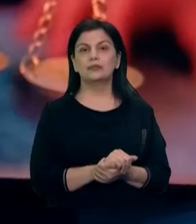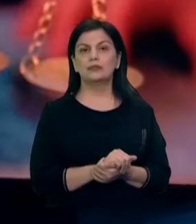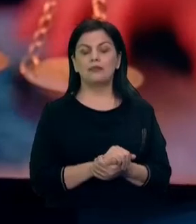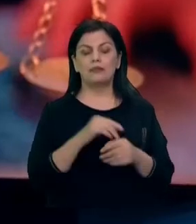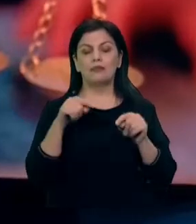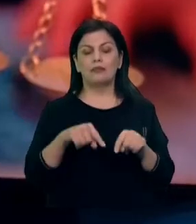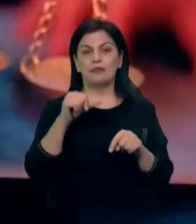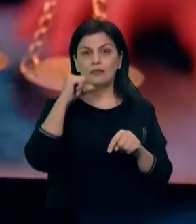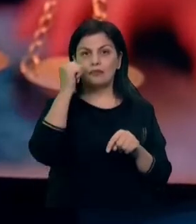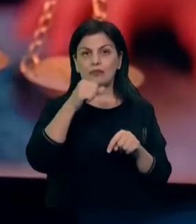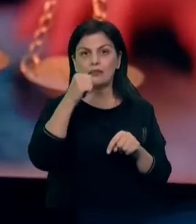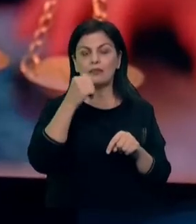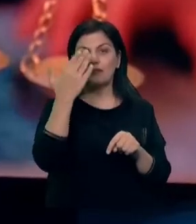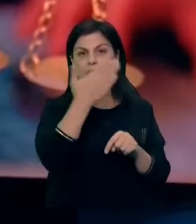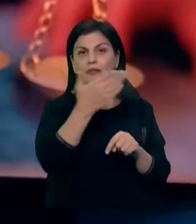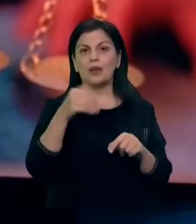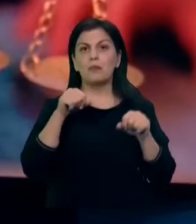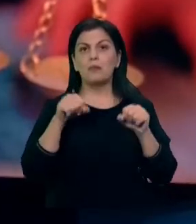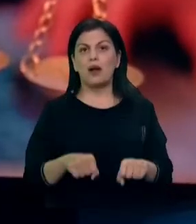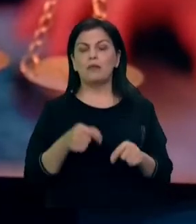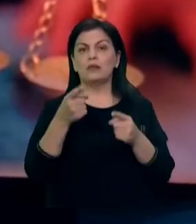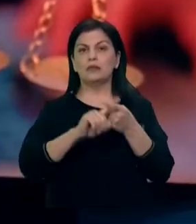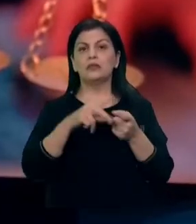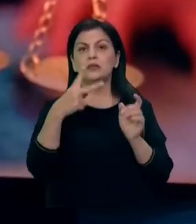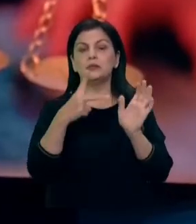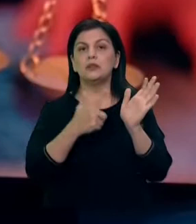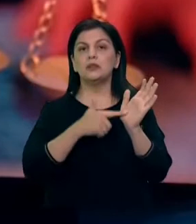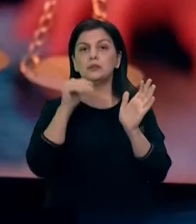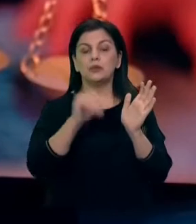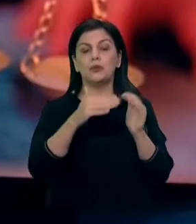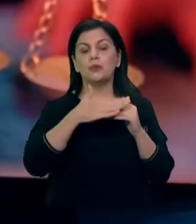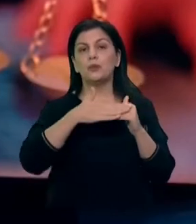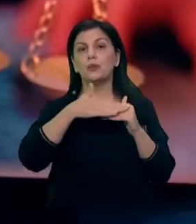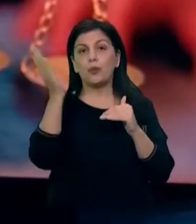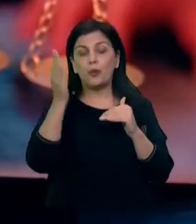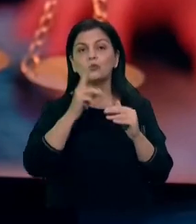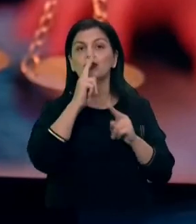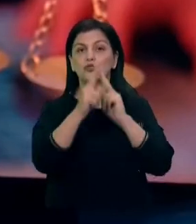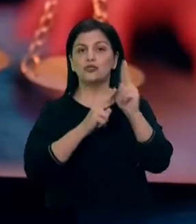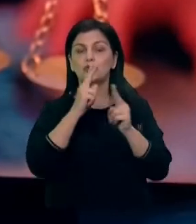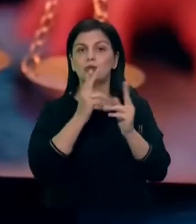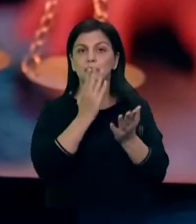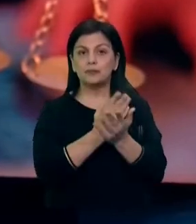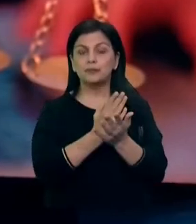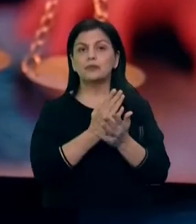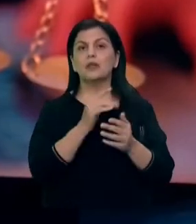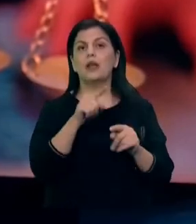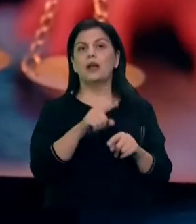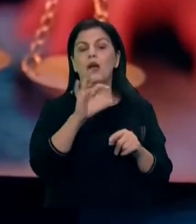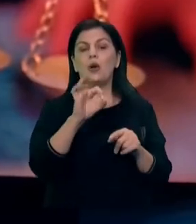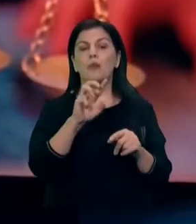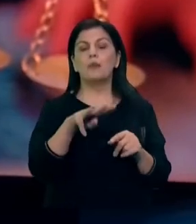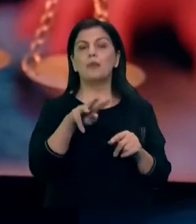Cari ildə insan hüquqları üzrə müvəkkilə 27 mindən artıq müraciət daxil olub. Məlumatı Ombudsman Səbinə